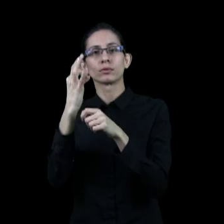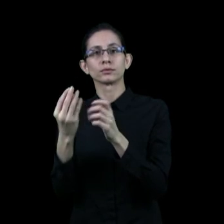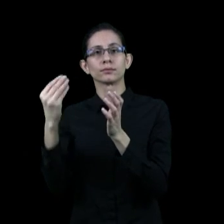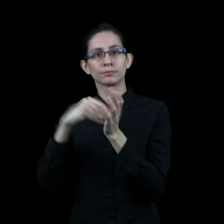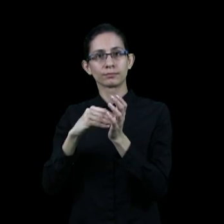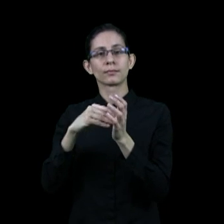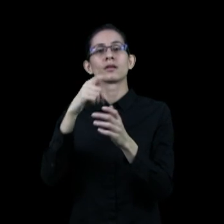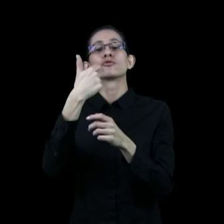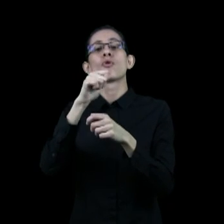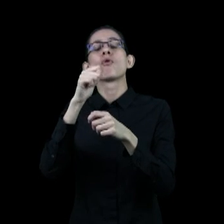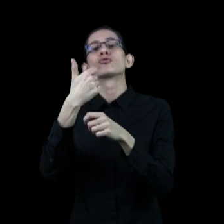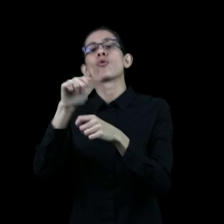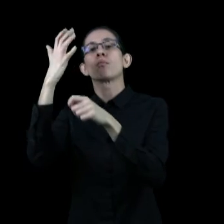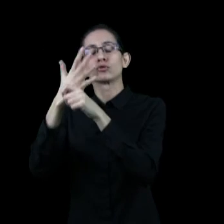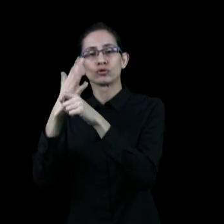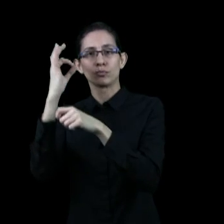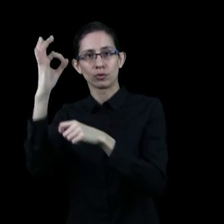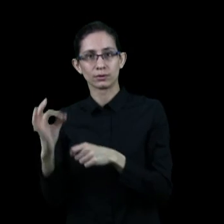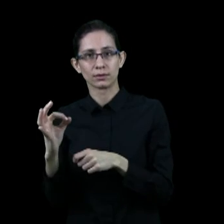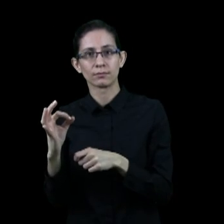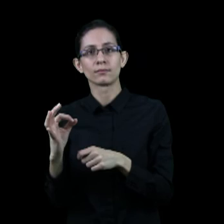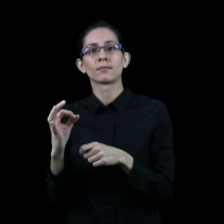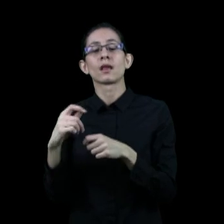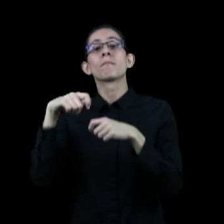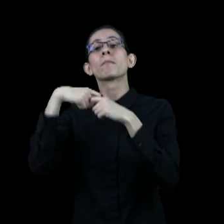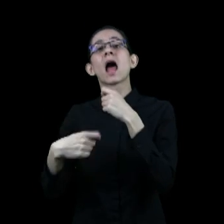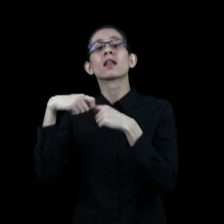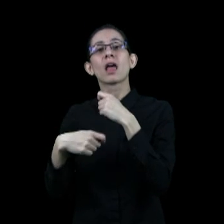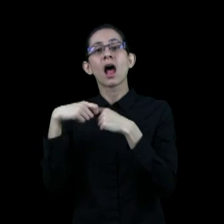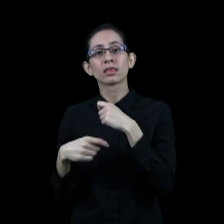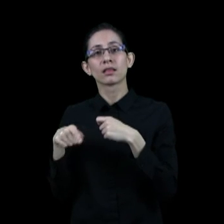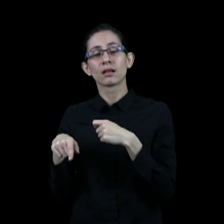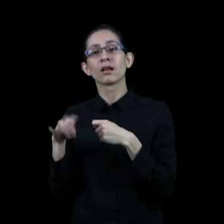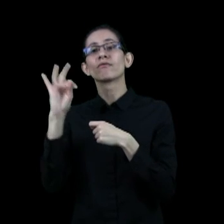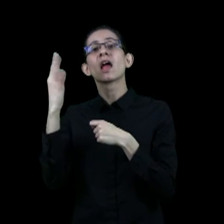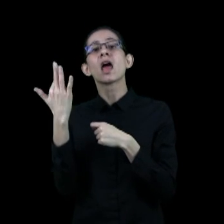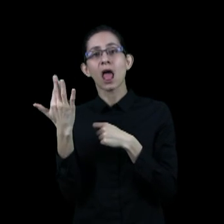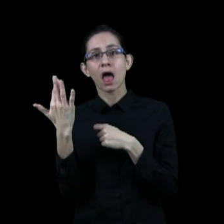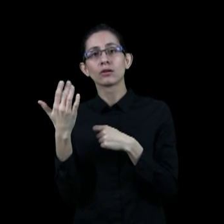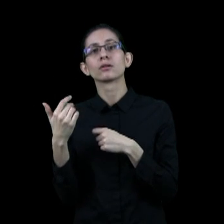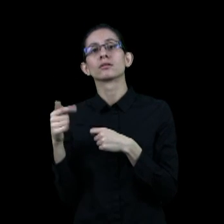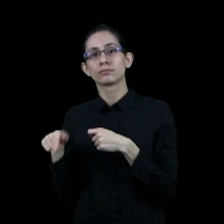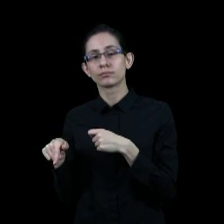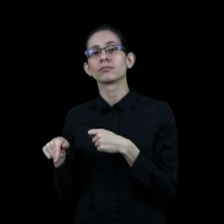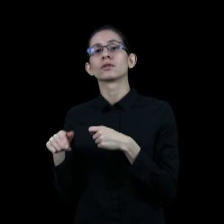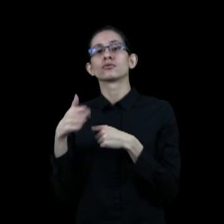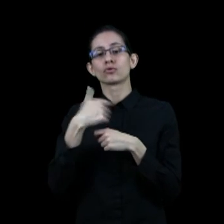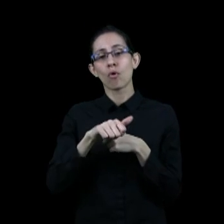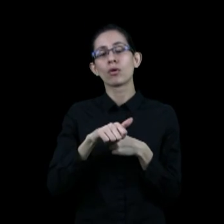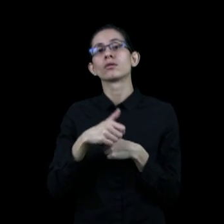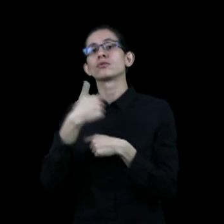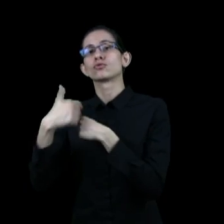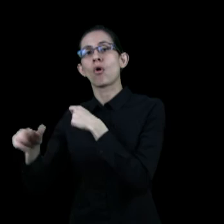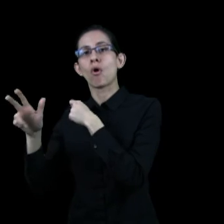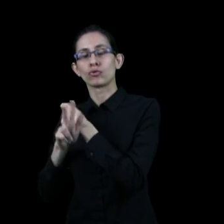Biorąc średnią ważoną tych wskaźników albo średnią ważoną przyrostu. Tak lub tak. Zróbmy to na dwa